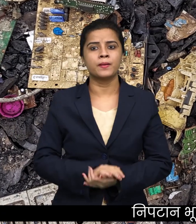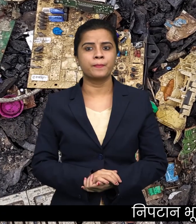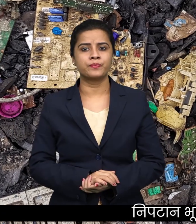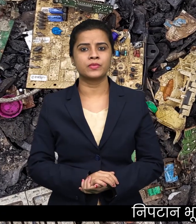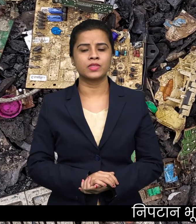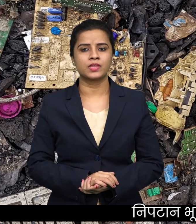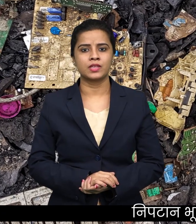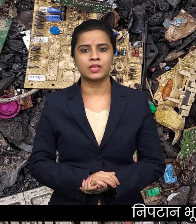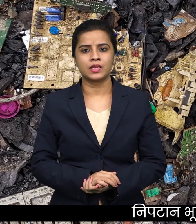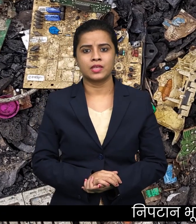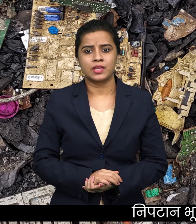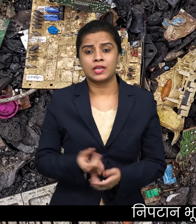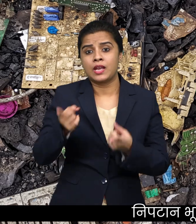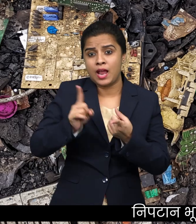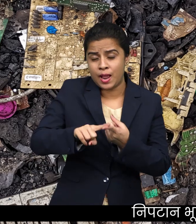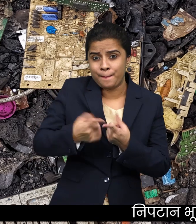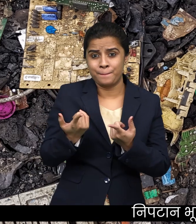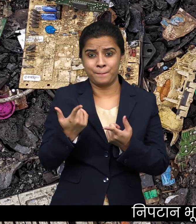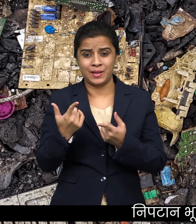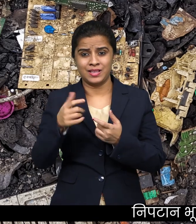बन सकता है।